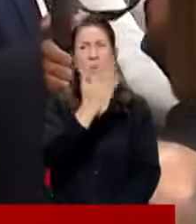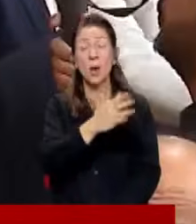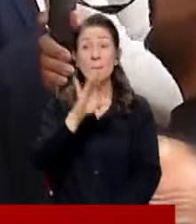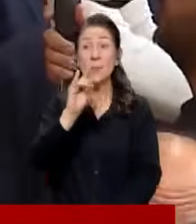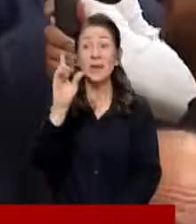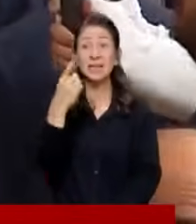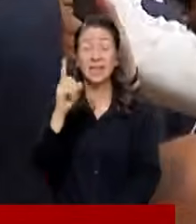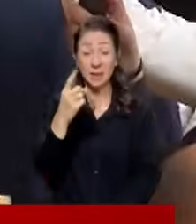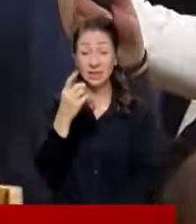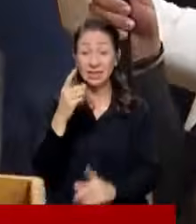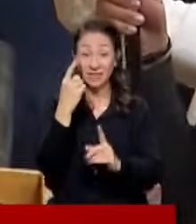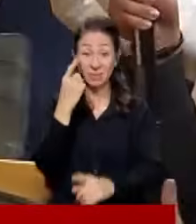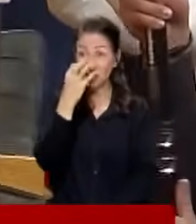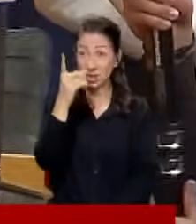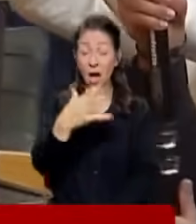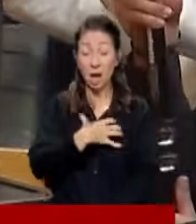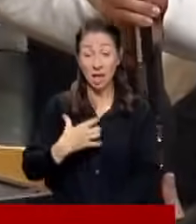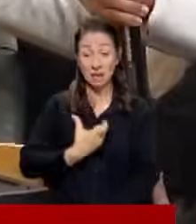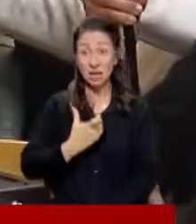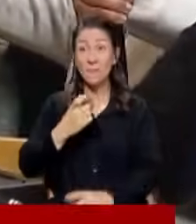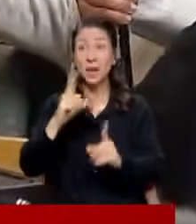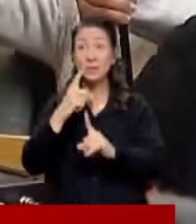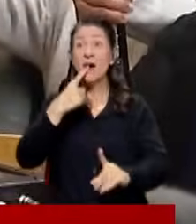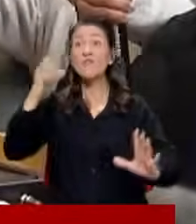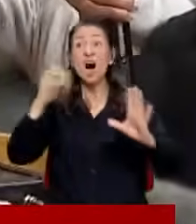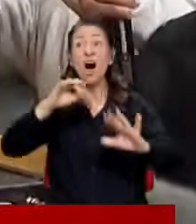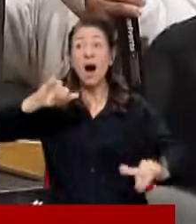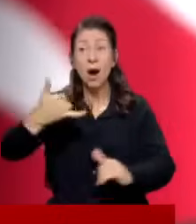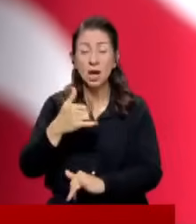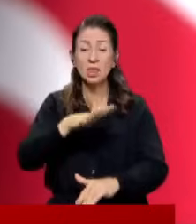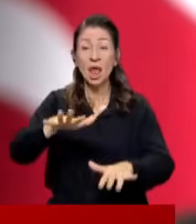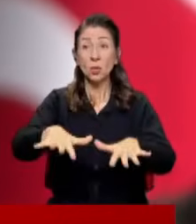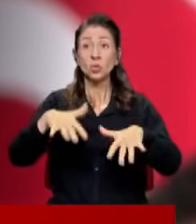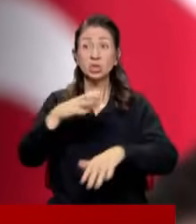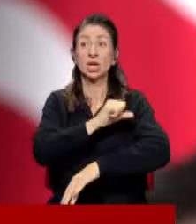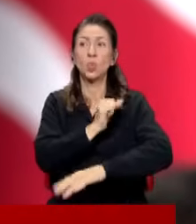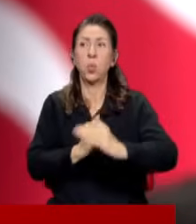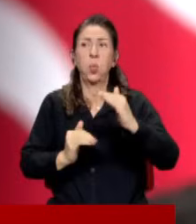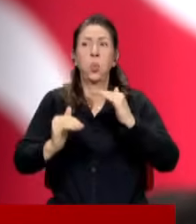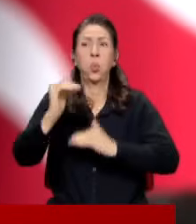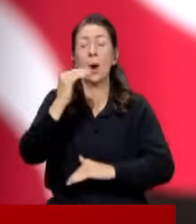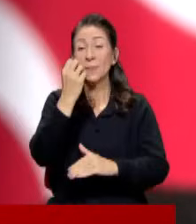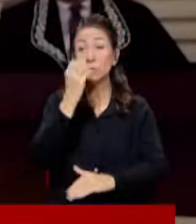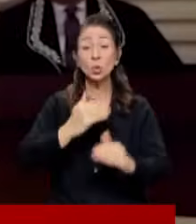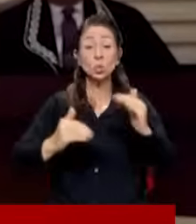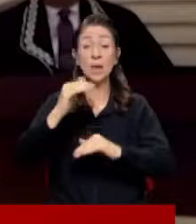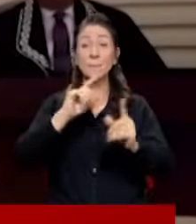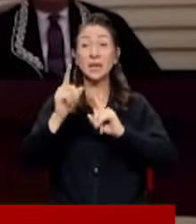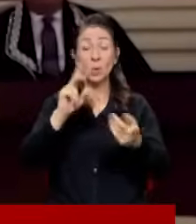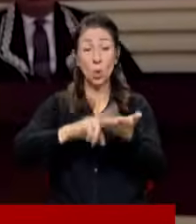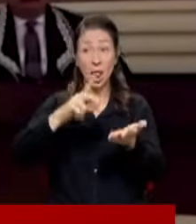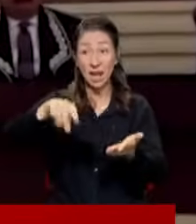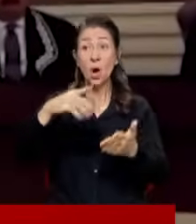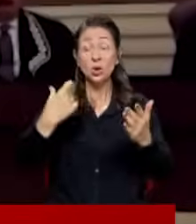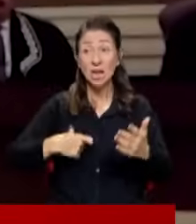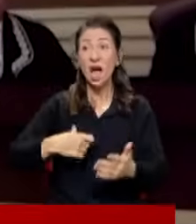MHP lideri Devlet Bahçeli'nin Anayasa Mahkemesi'ne hedef alan sert sözleri genel kurulda da tansiyonu yükseltti. Bahçeli, yüksek mahkeme üyelerine ve